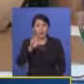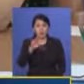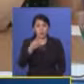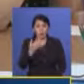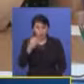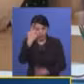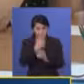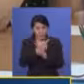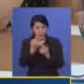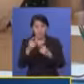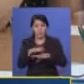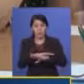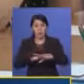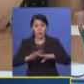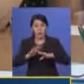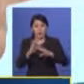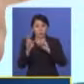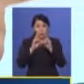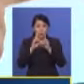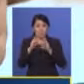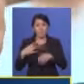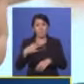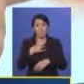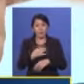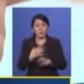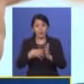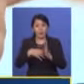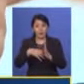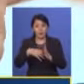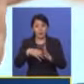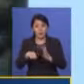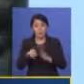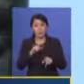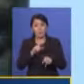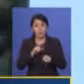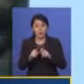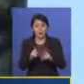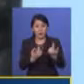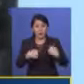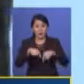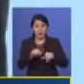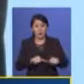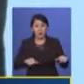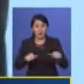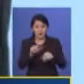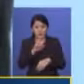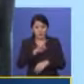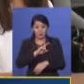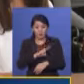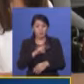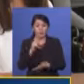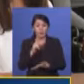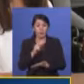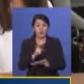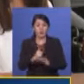биылғы жолдауда қоғамдық кеңестердің рөлін арттыру қажет деді. Нақтырақ айтсақ, оларды сатып алуды ұйымдастыратын комиссиялардың жұмысына тарту керек деп